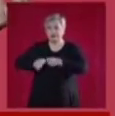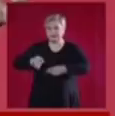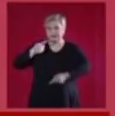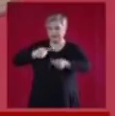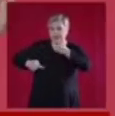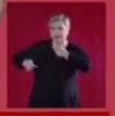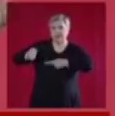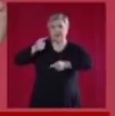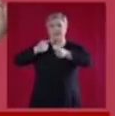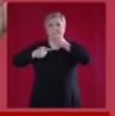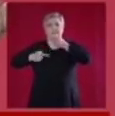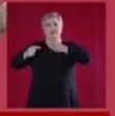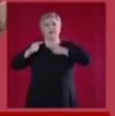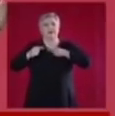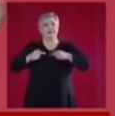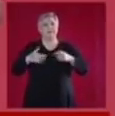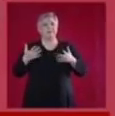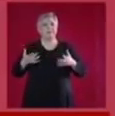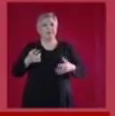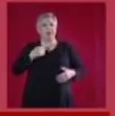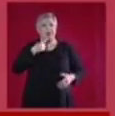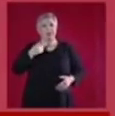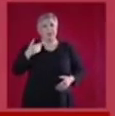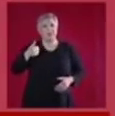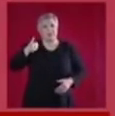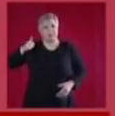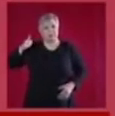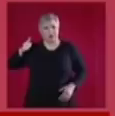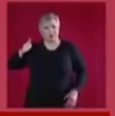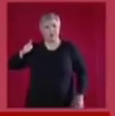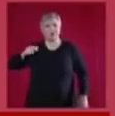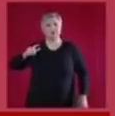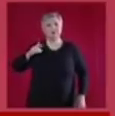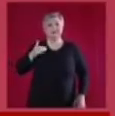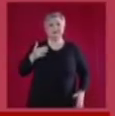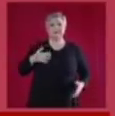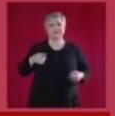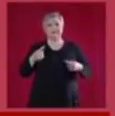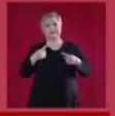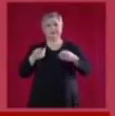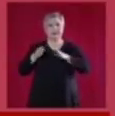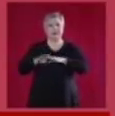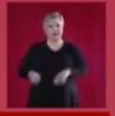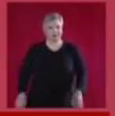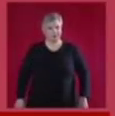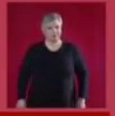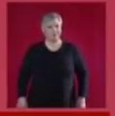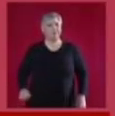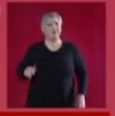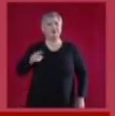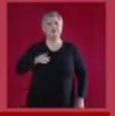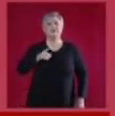αλήθεια που του ξέφυγε προχθές όπως όμως του ξέφυγε αυτό για τα για το δώρο των χριστουγέννων